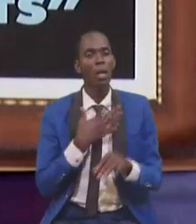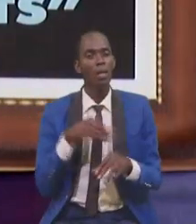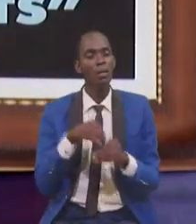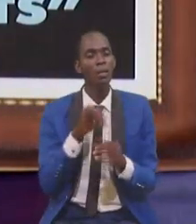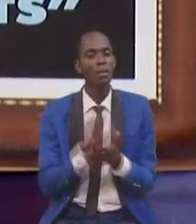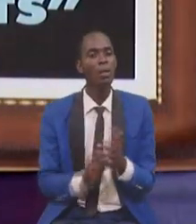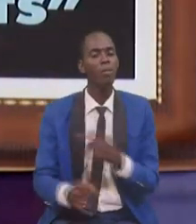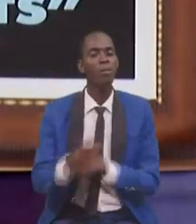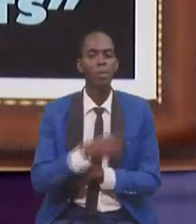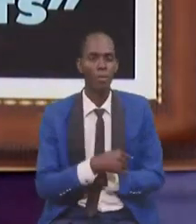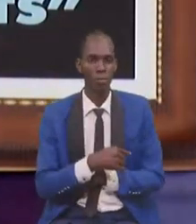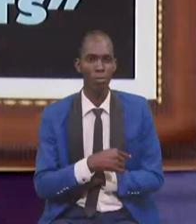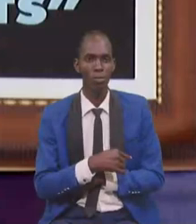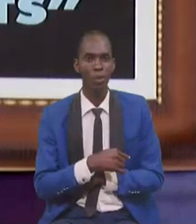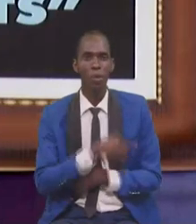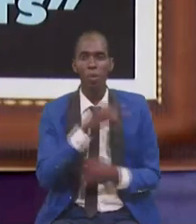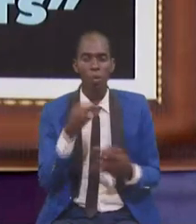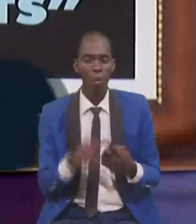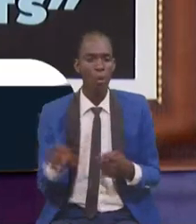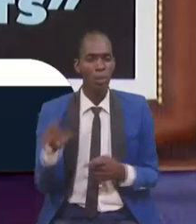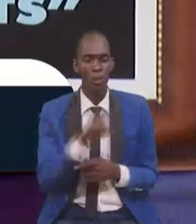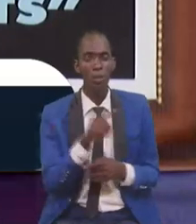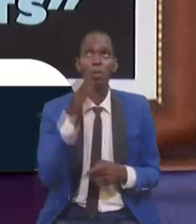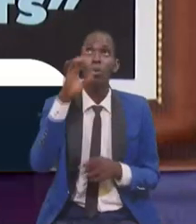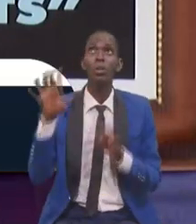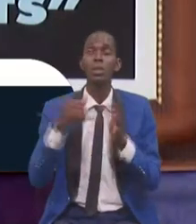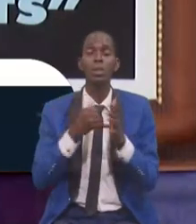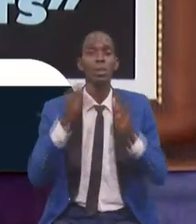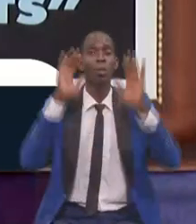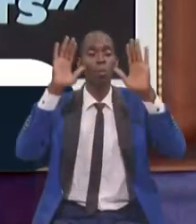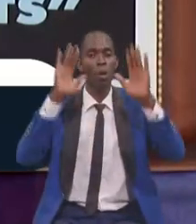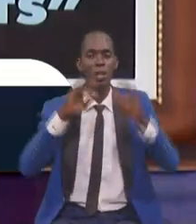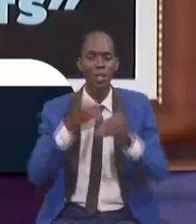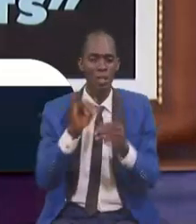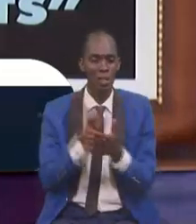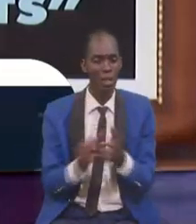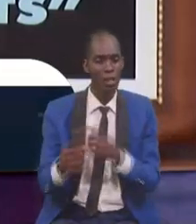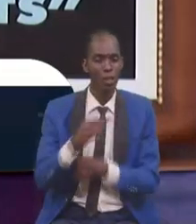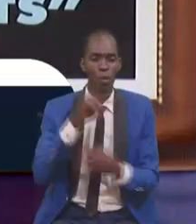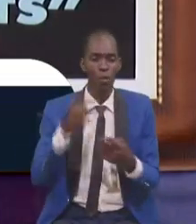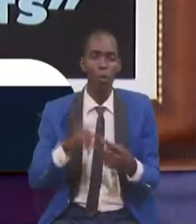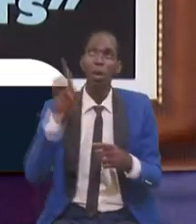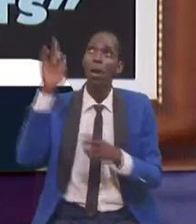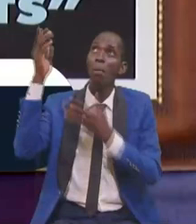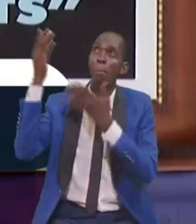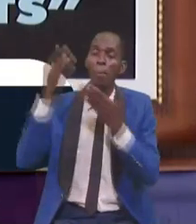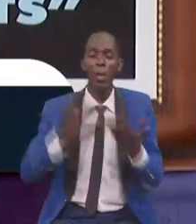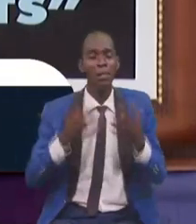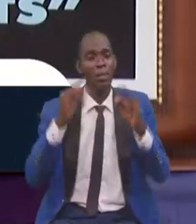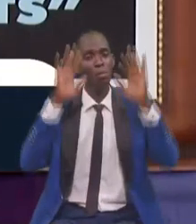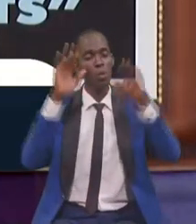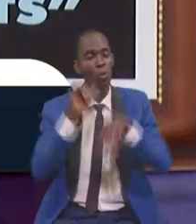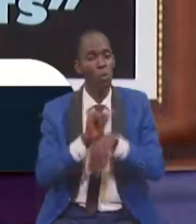18. En ce jour-là, lorsque j'aurai fait les prodiges, lorsque je ferai